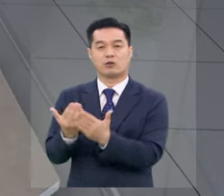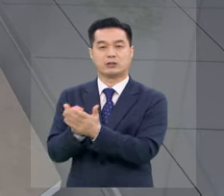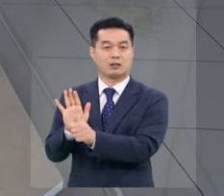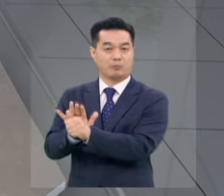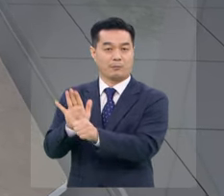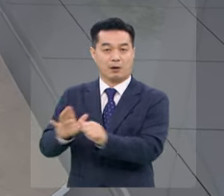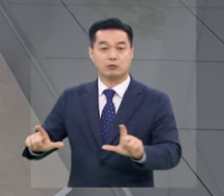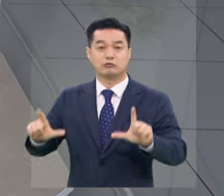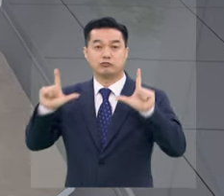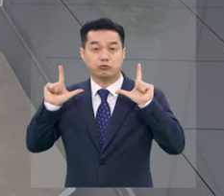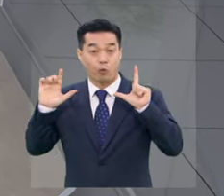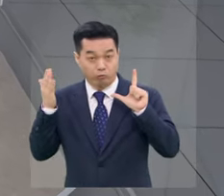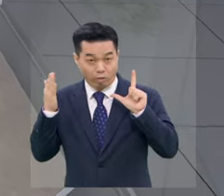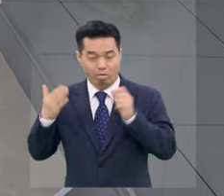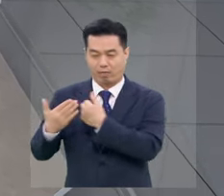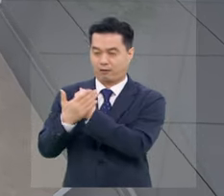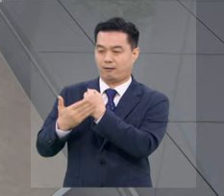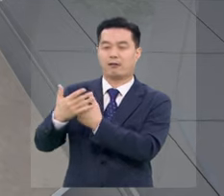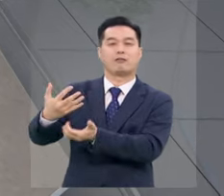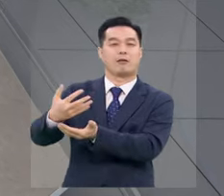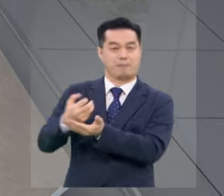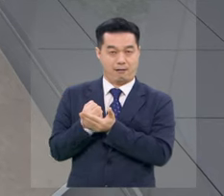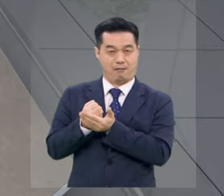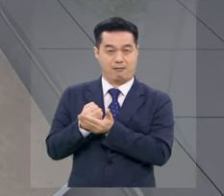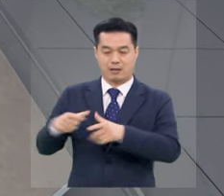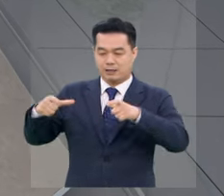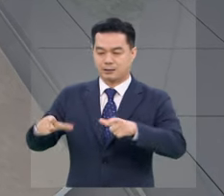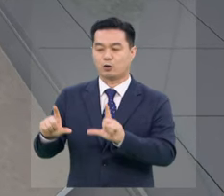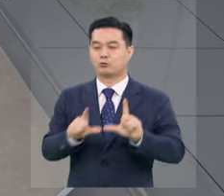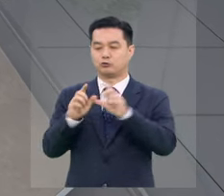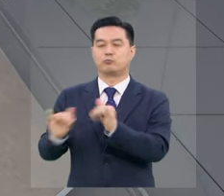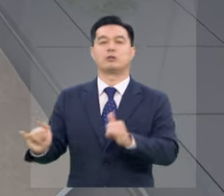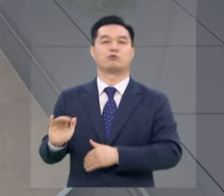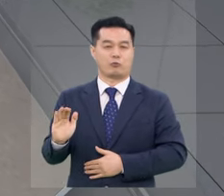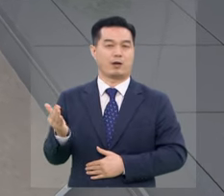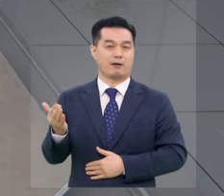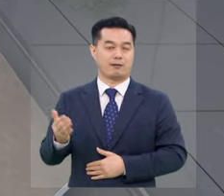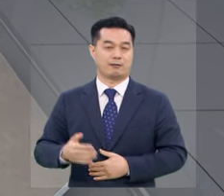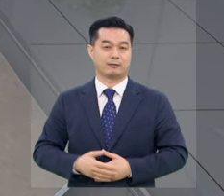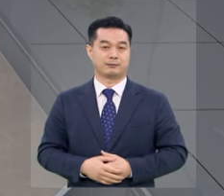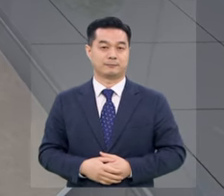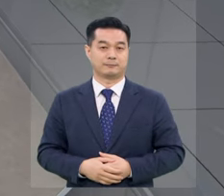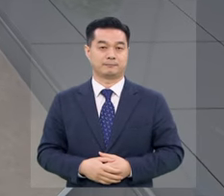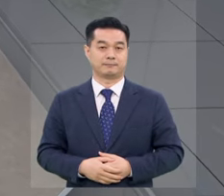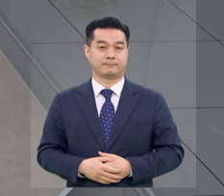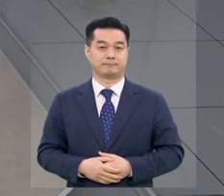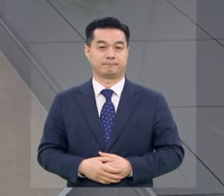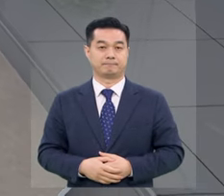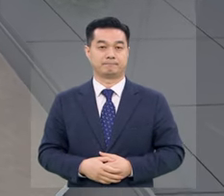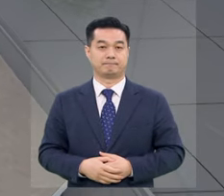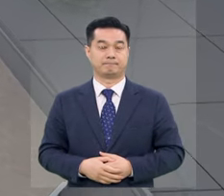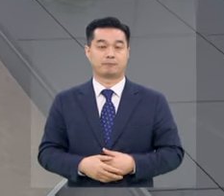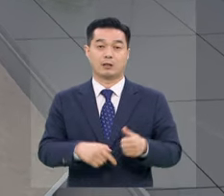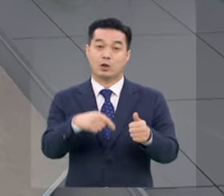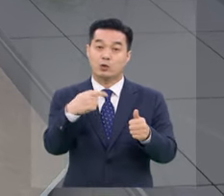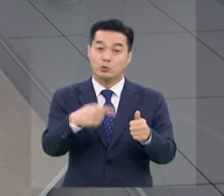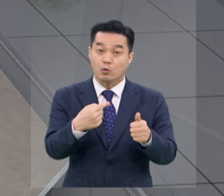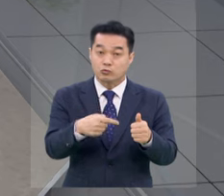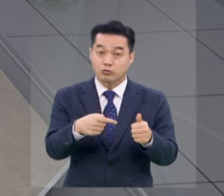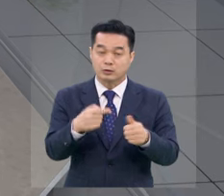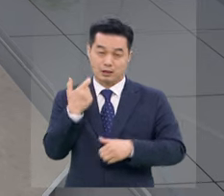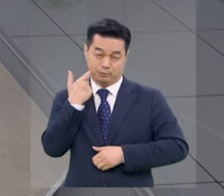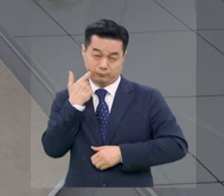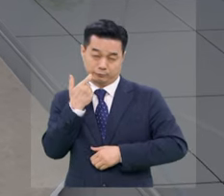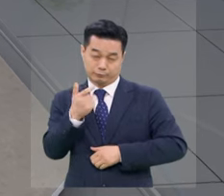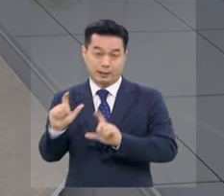주인공이자 혜택을 누리는 지역 주민으로 커 나가게 하겠습니다 교육문제는 지속 가한